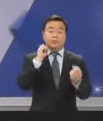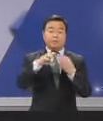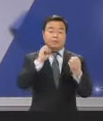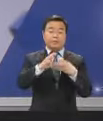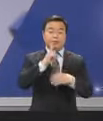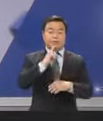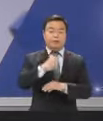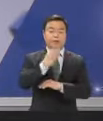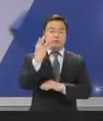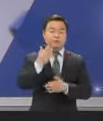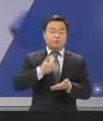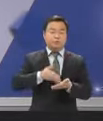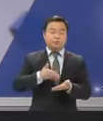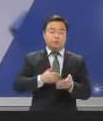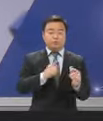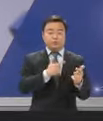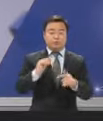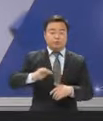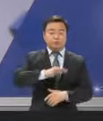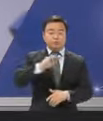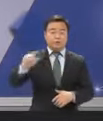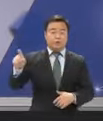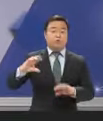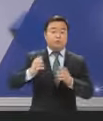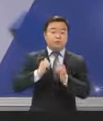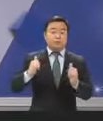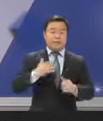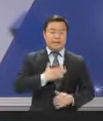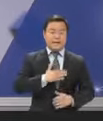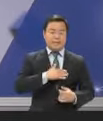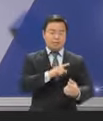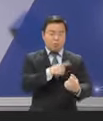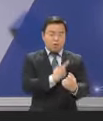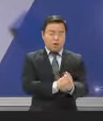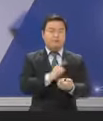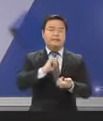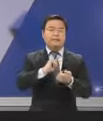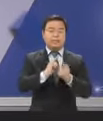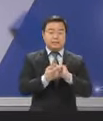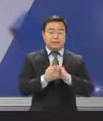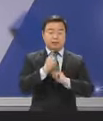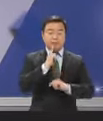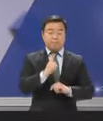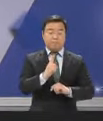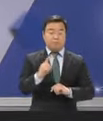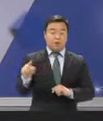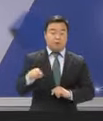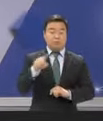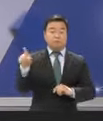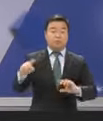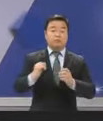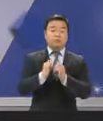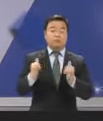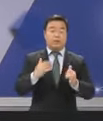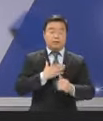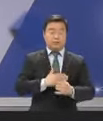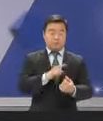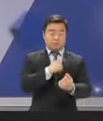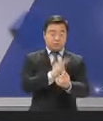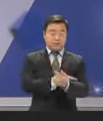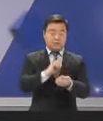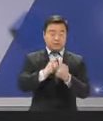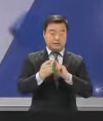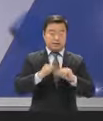같은 경우에는 우리가 그러한 대중의 호기심 알 권리를 대행한다. 우리는 대중의 알 권리를 대행해서 뭐 연예인의